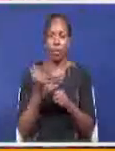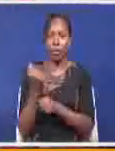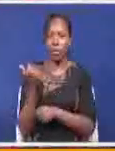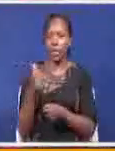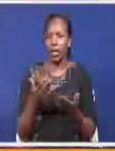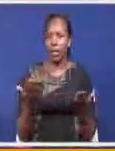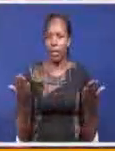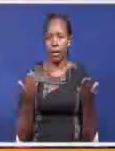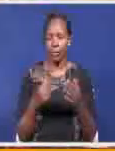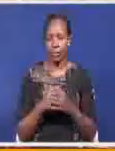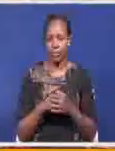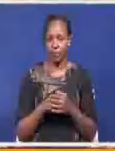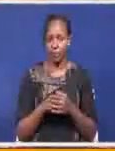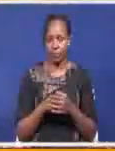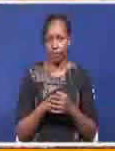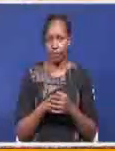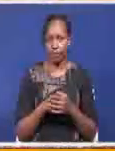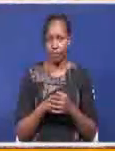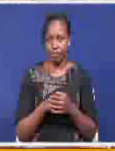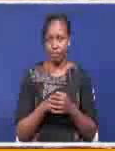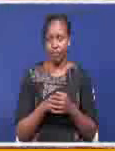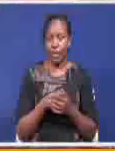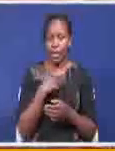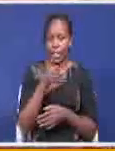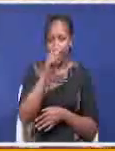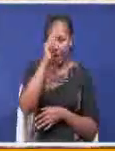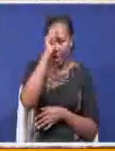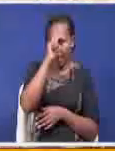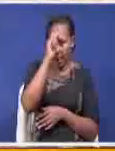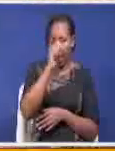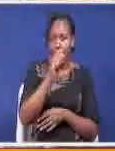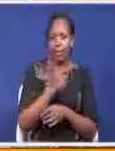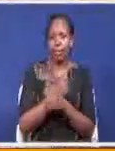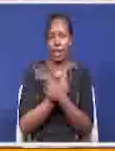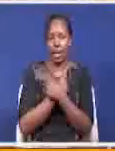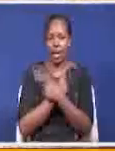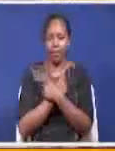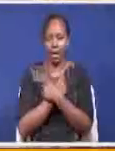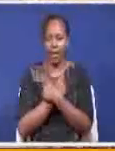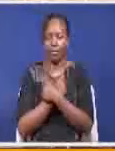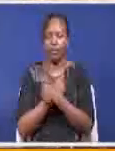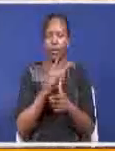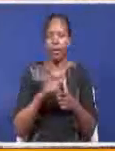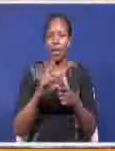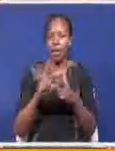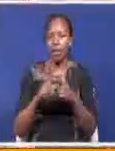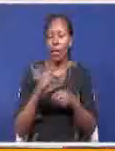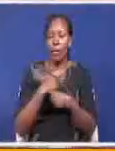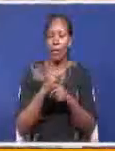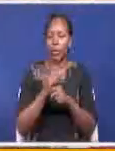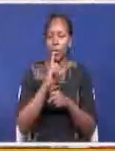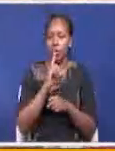mugongo bakone ndo ntodaraka nere mire daraka ne kombenda Famenyende baredi ba mekishua nigo na Kithure